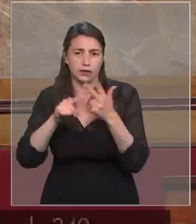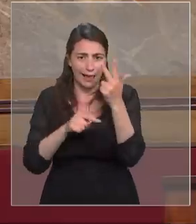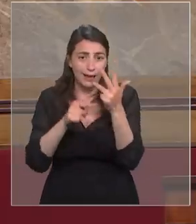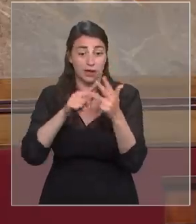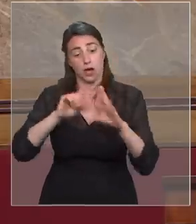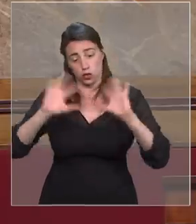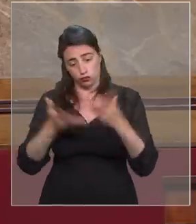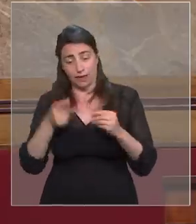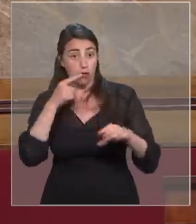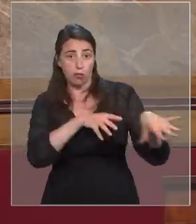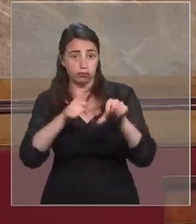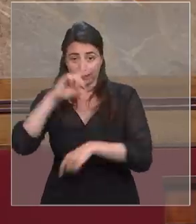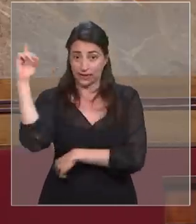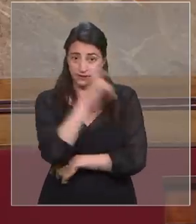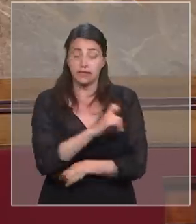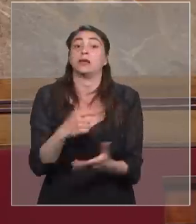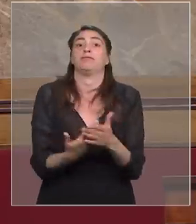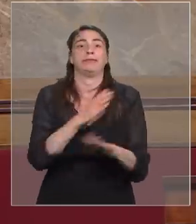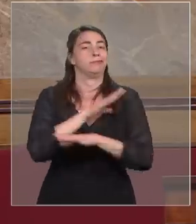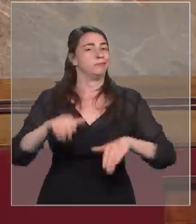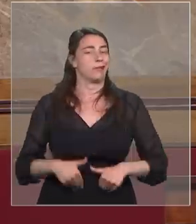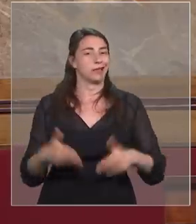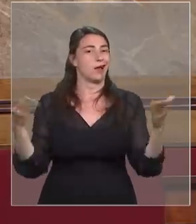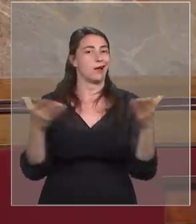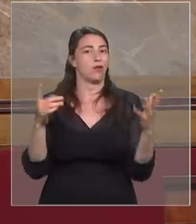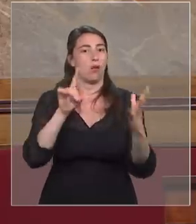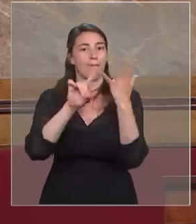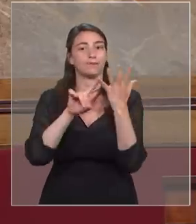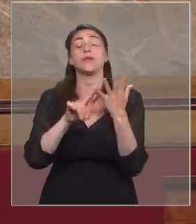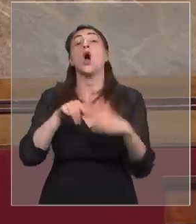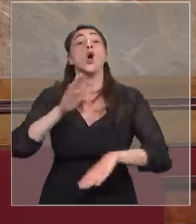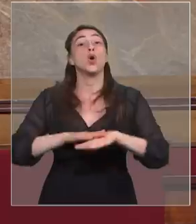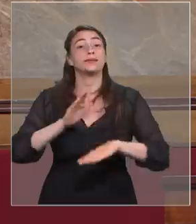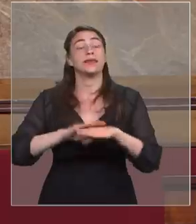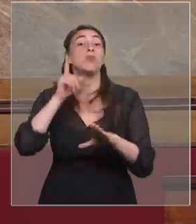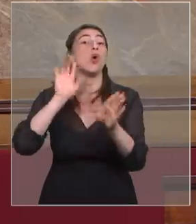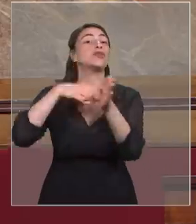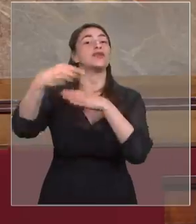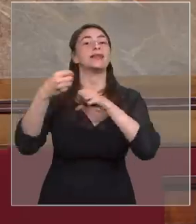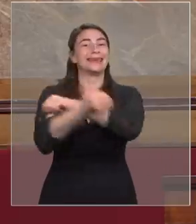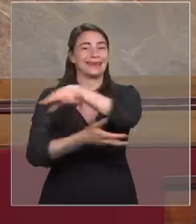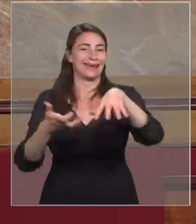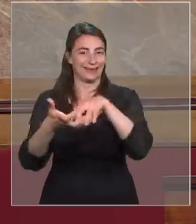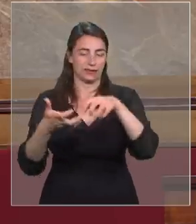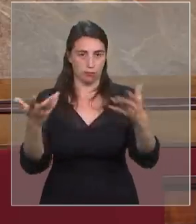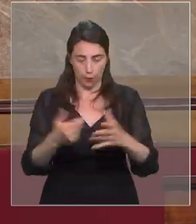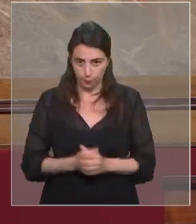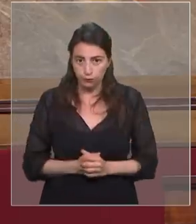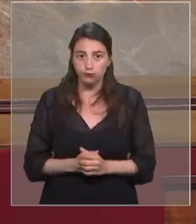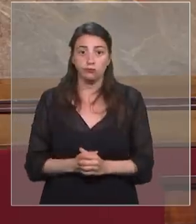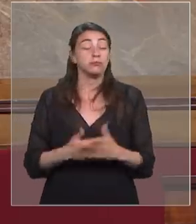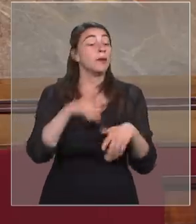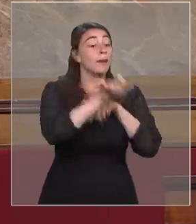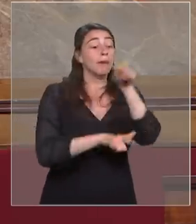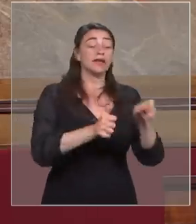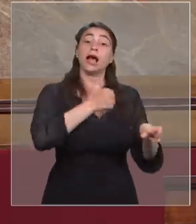Citons enfin la mobilisation exemplaire des conseillers à la sortie de crise dans les directions départementales des finances publiques. Les artisans, de leur